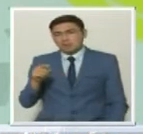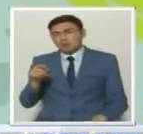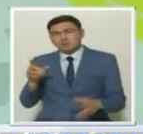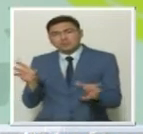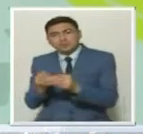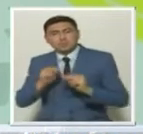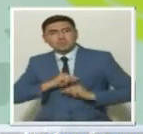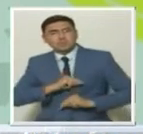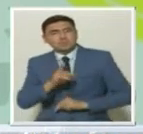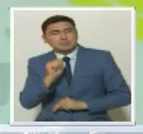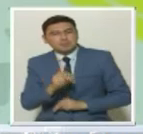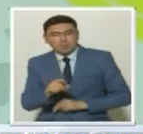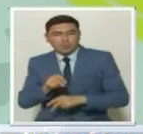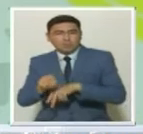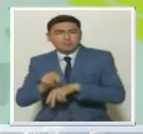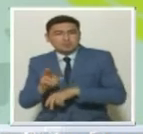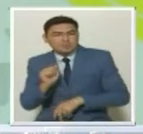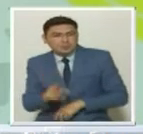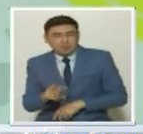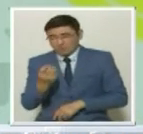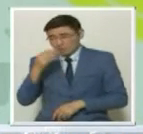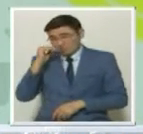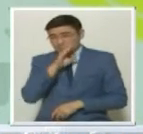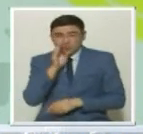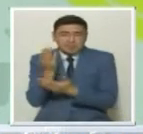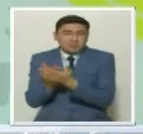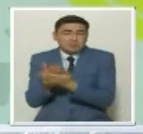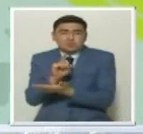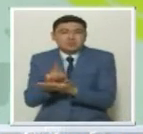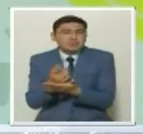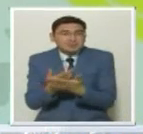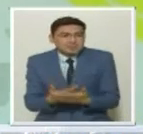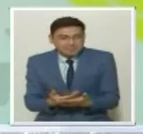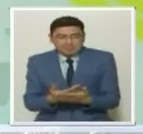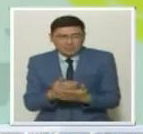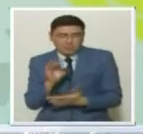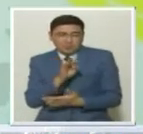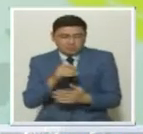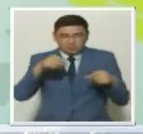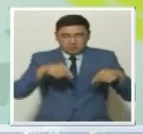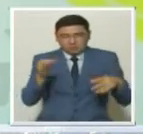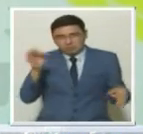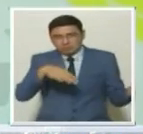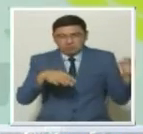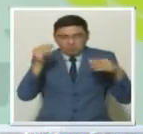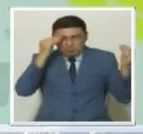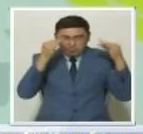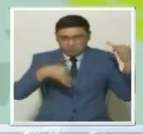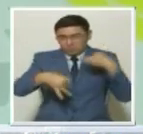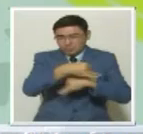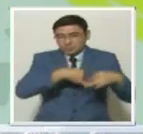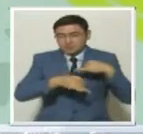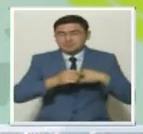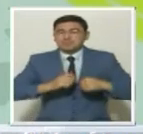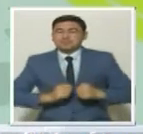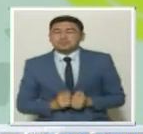как консультировать родителей и другие вопросы будем рассматривать. Вообще, в целом, задача проекта